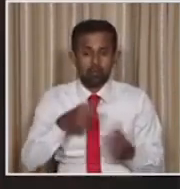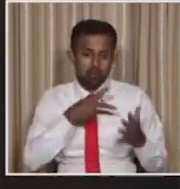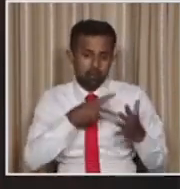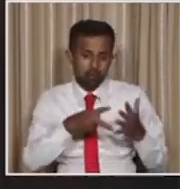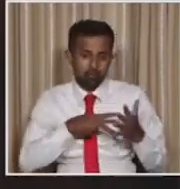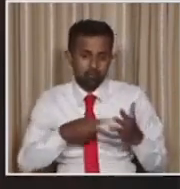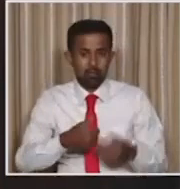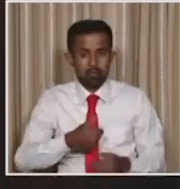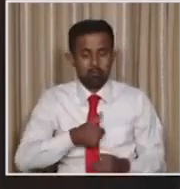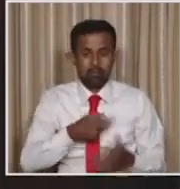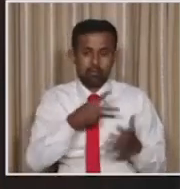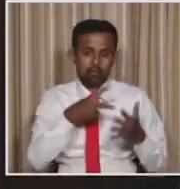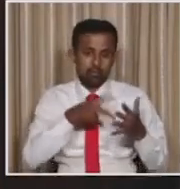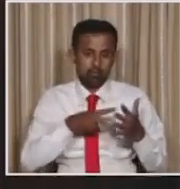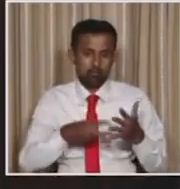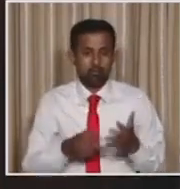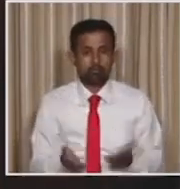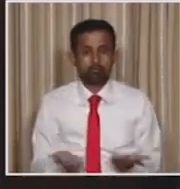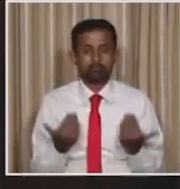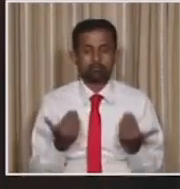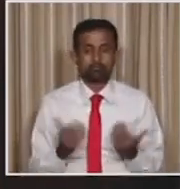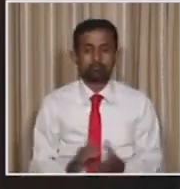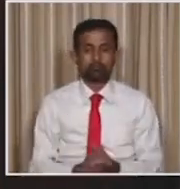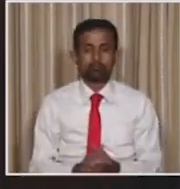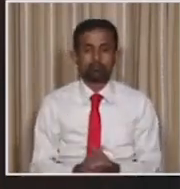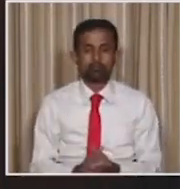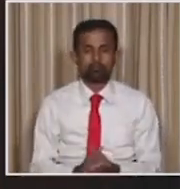කියවන්න කැමති අය කියවාවි කියලා.